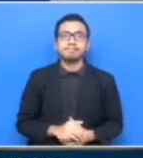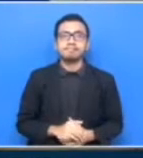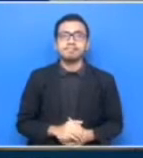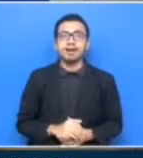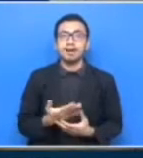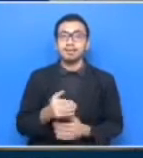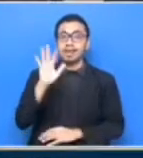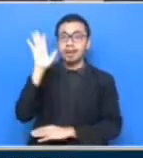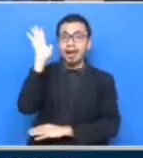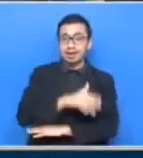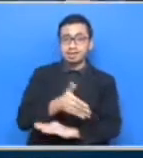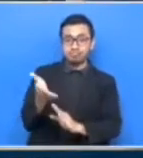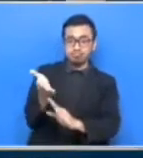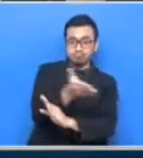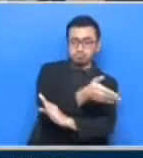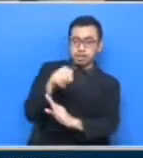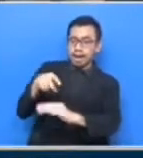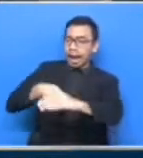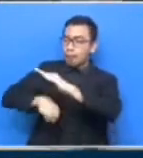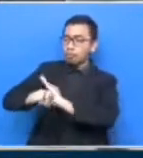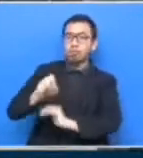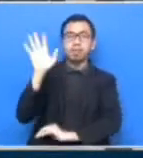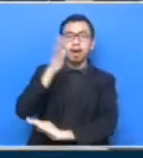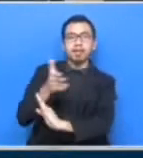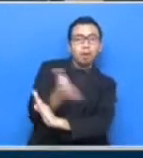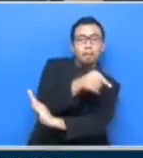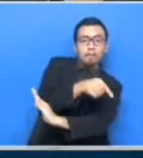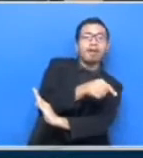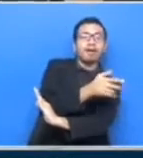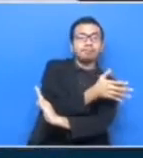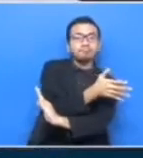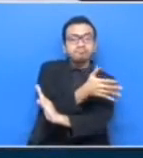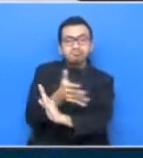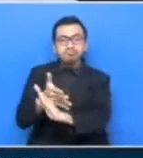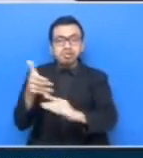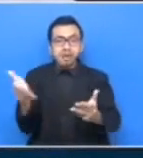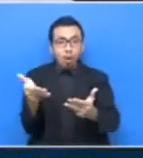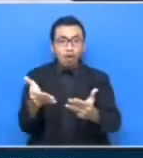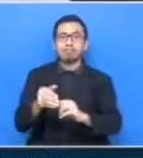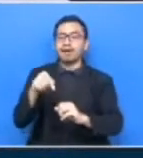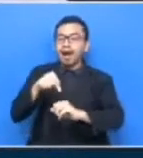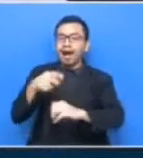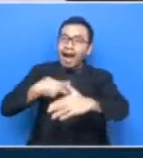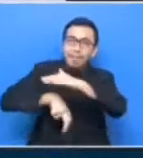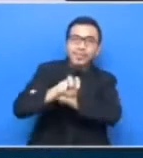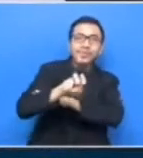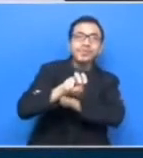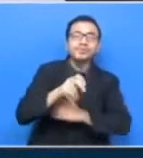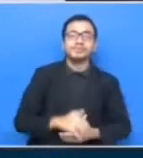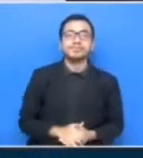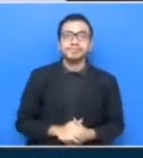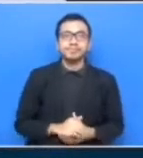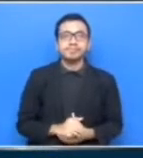lima hari dirawat naik-naik artinya belum ada sebulan ya Pak ya untuk dirawat di rumah sakit anutapura